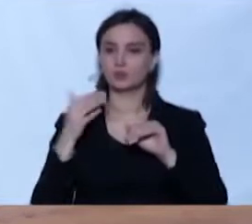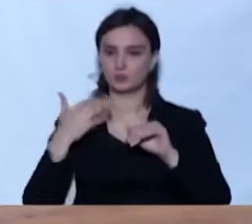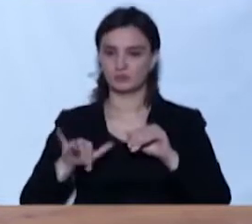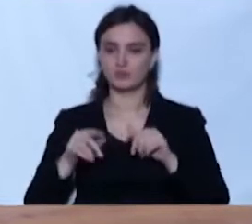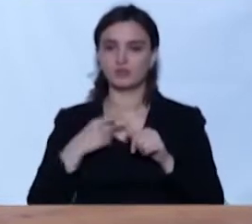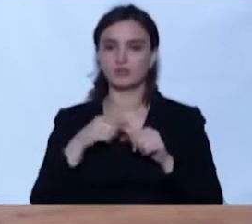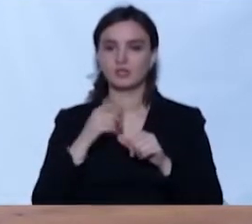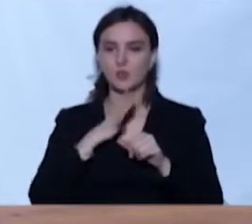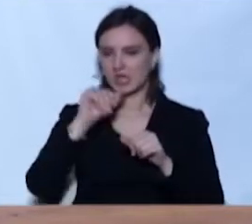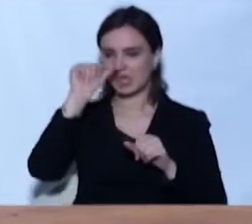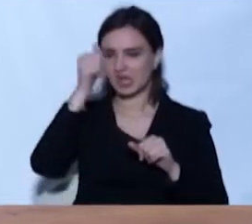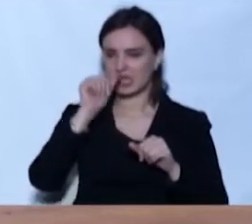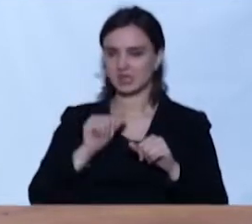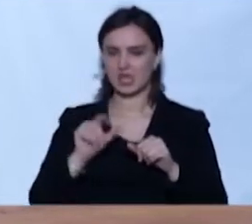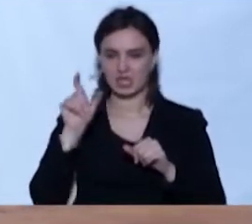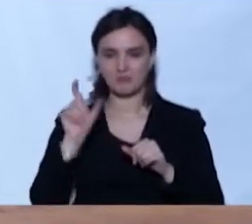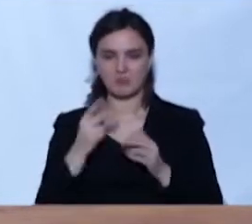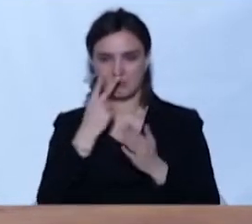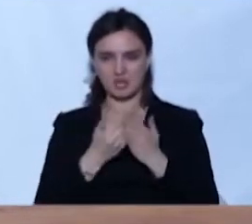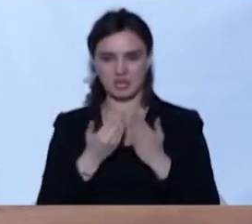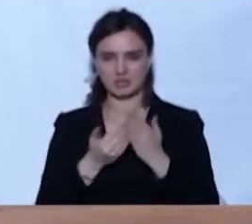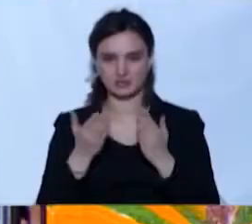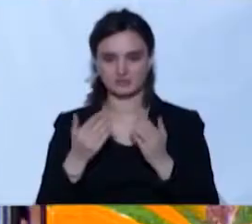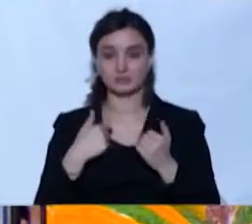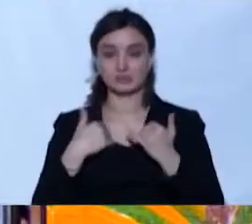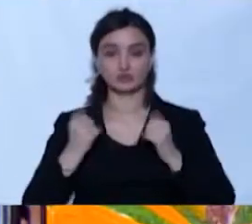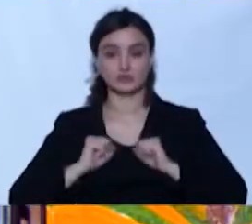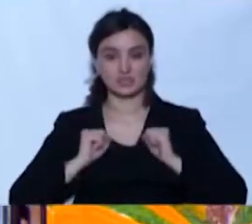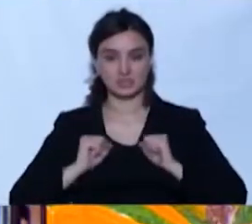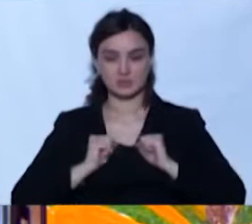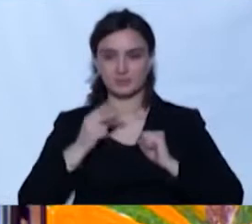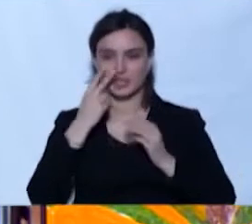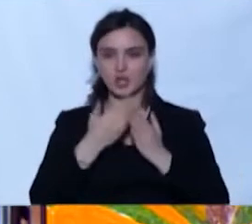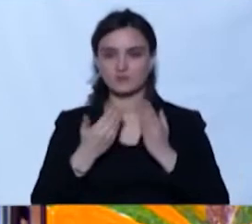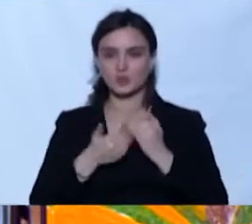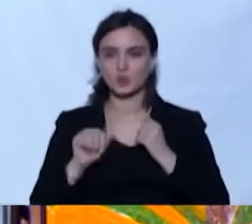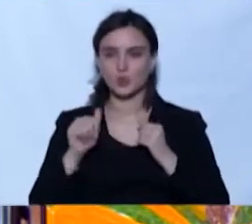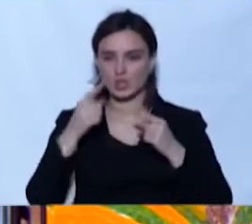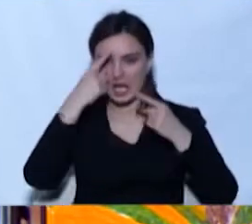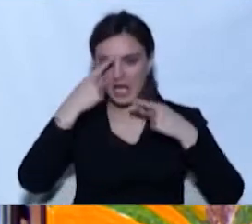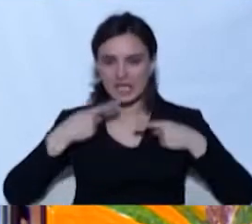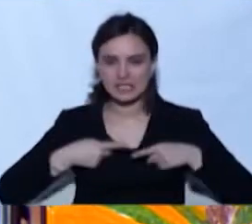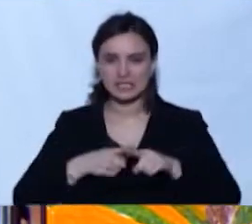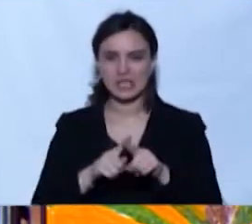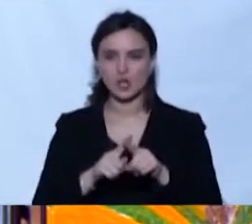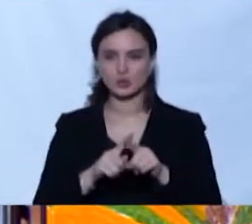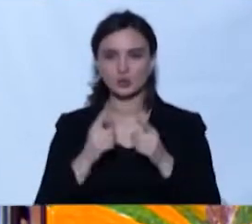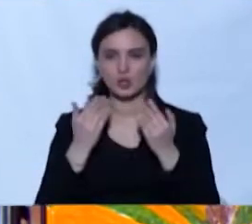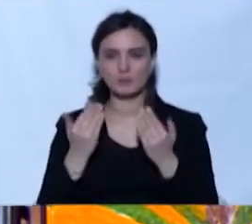ქანდაკების მაგალითზე. Დღეს ჩვენ შევეცდებით ეს ვაჩვენოთ არქიტექტურის მაგალითზე და